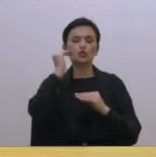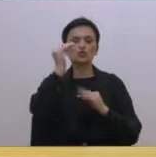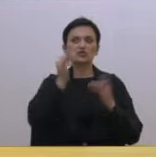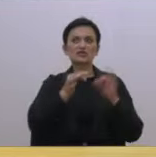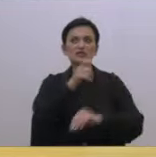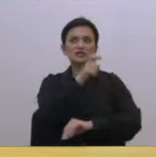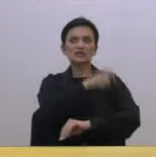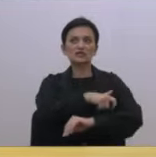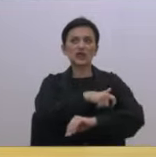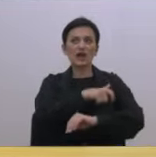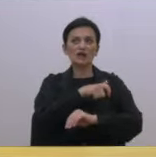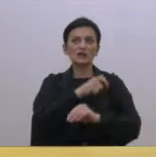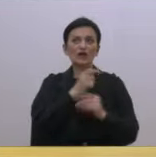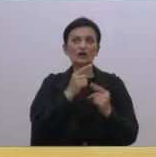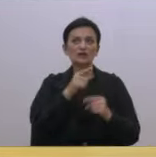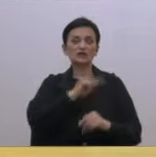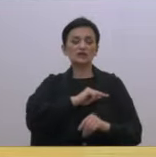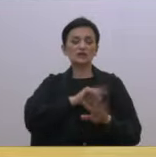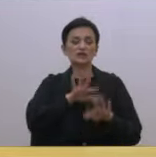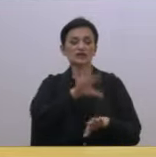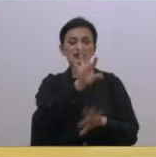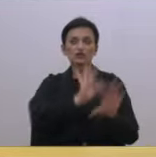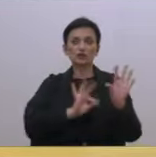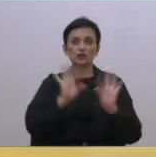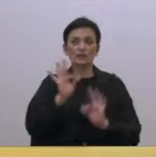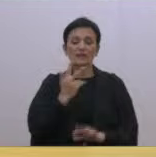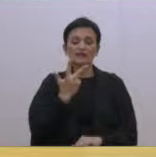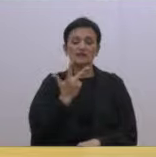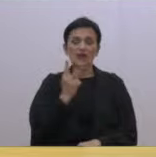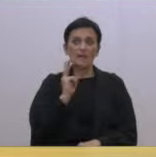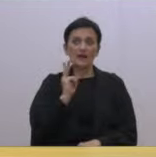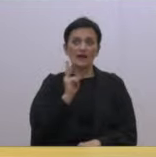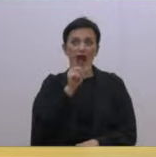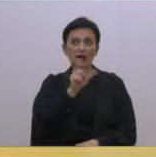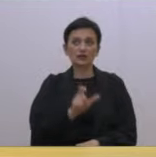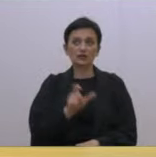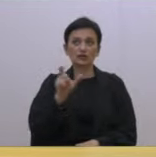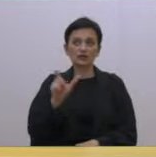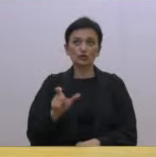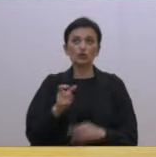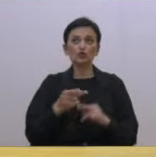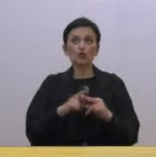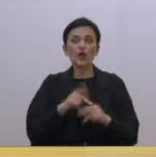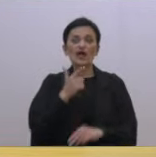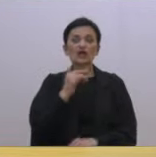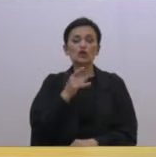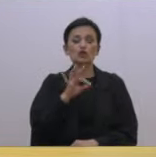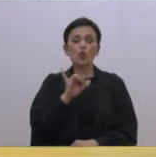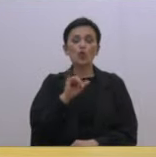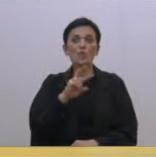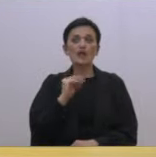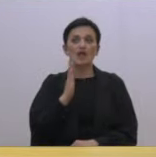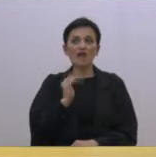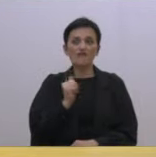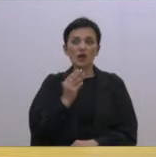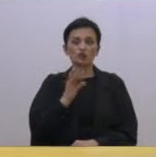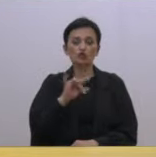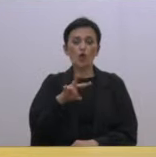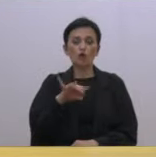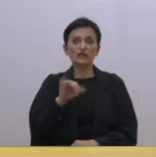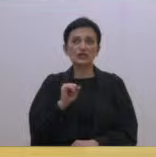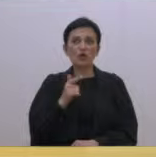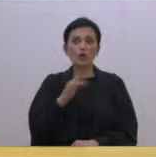წევრების თანამდებობაზე ასარჩევად წარმოდგენილია სამი კანდიდატურა. ესენია გიზო უბილავა, ბადრი შონია,